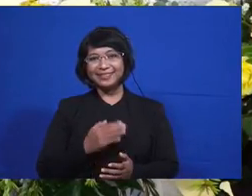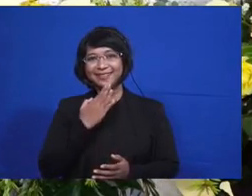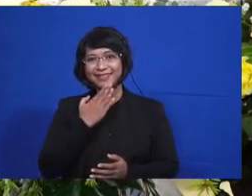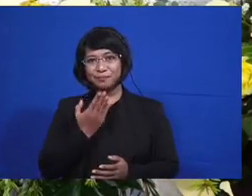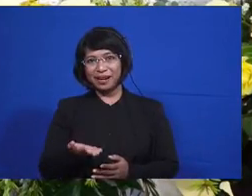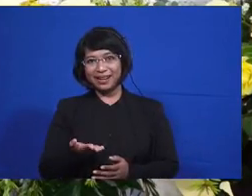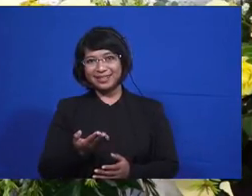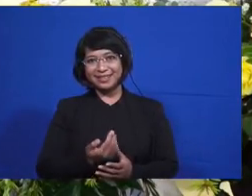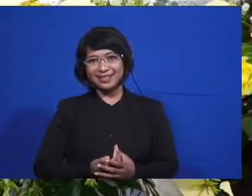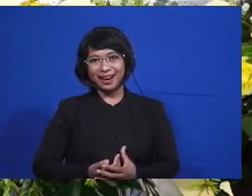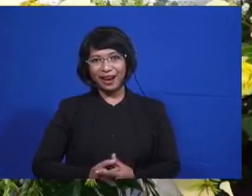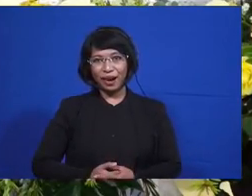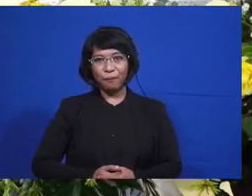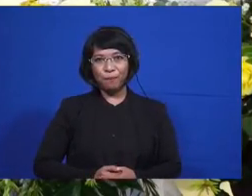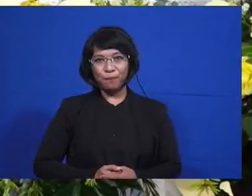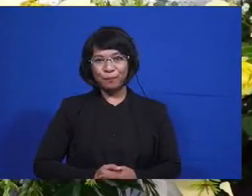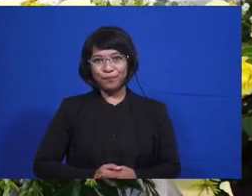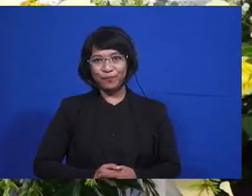kasih.